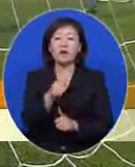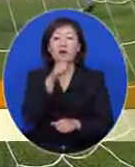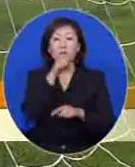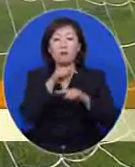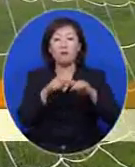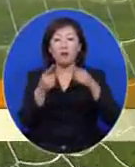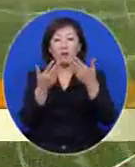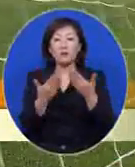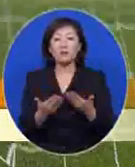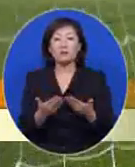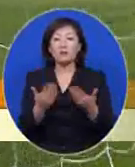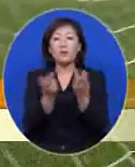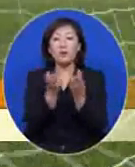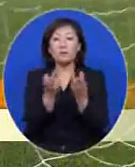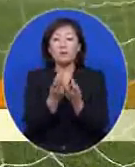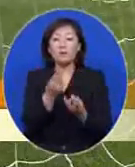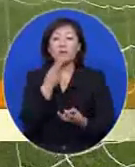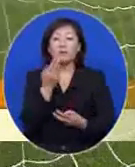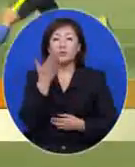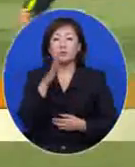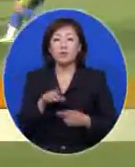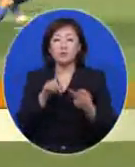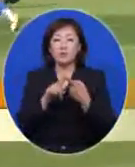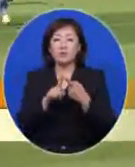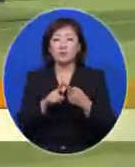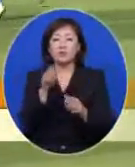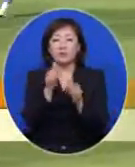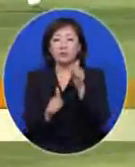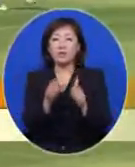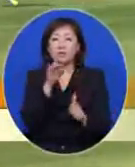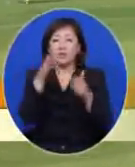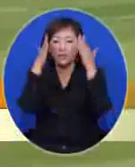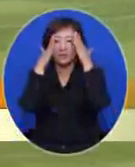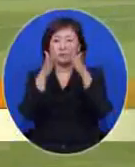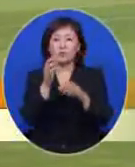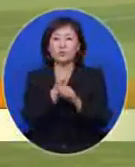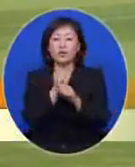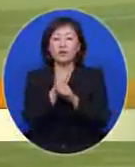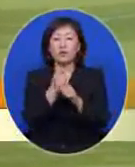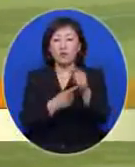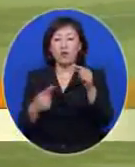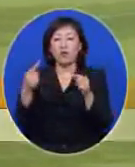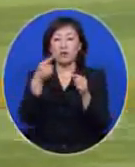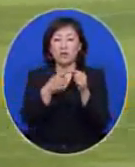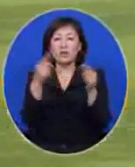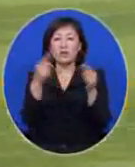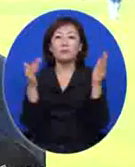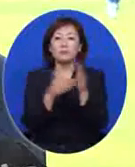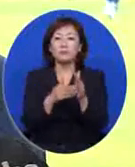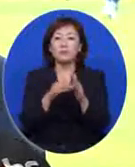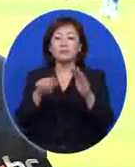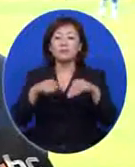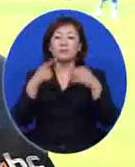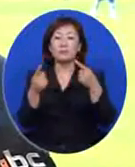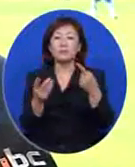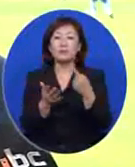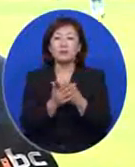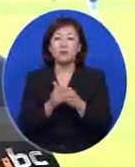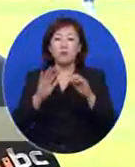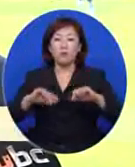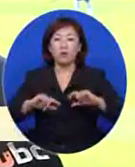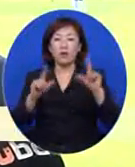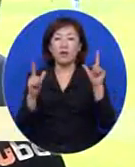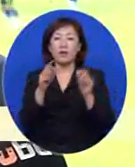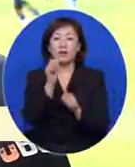없습니다. 단지 당일 경기에만 초점을 맞춰 경기 때마다 베스트 11을 투입하는 것. 올해 경기 수가